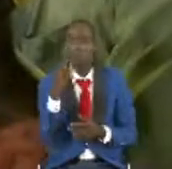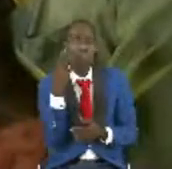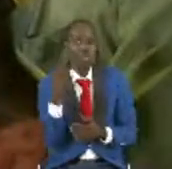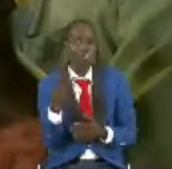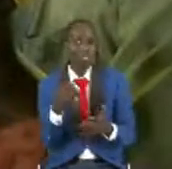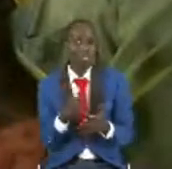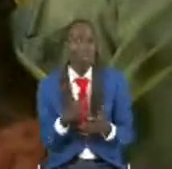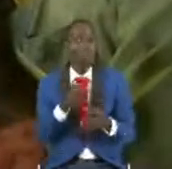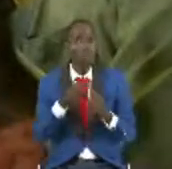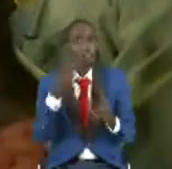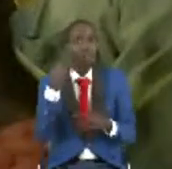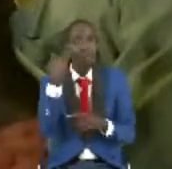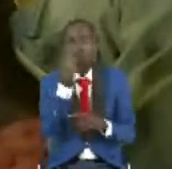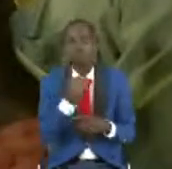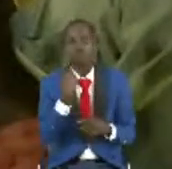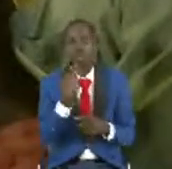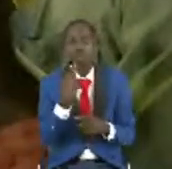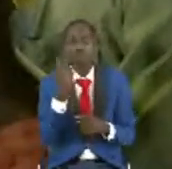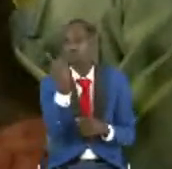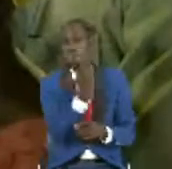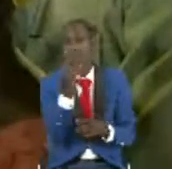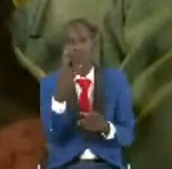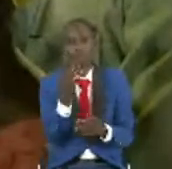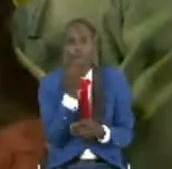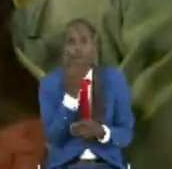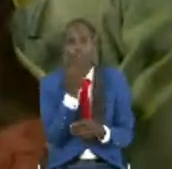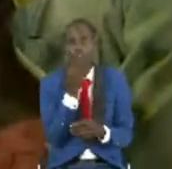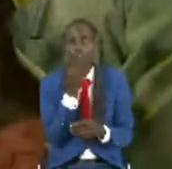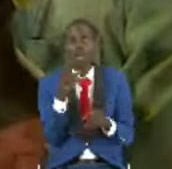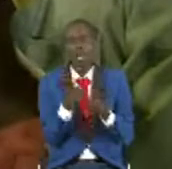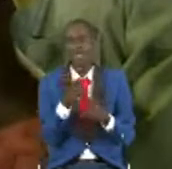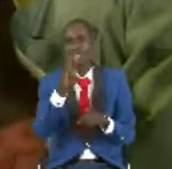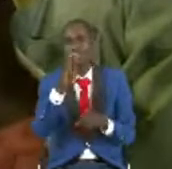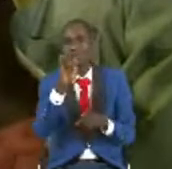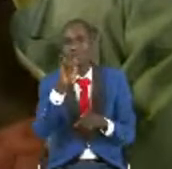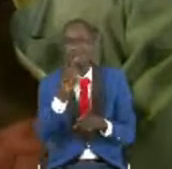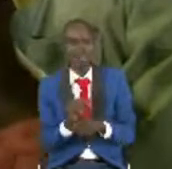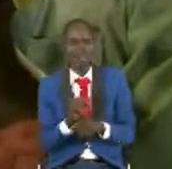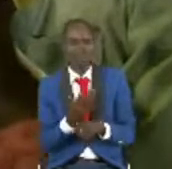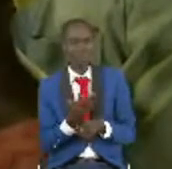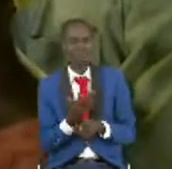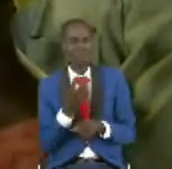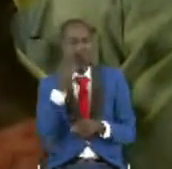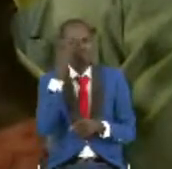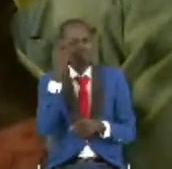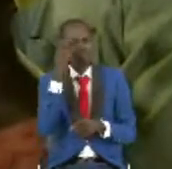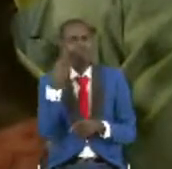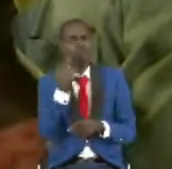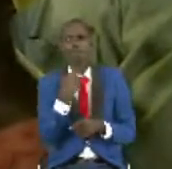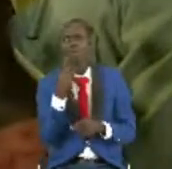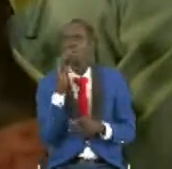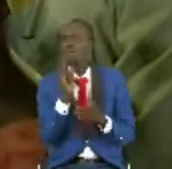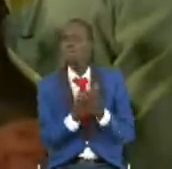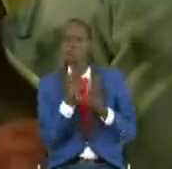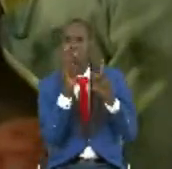seulement l'appât. Et il pense que, oh, c'est quel type de personne ça? Qui